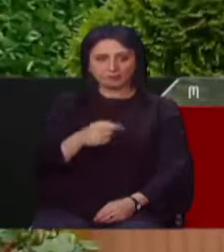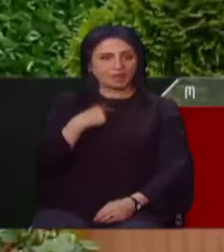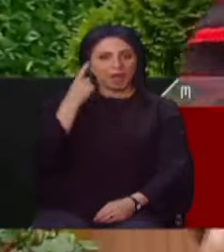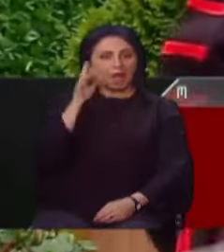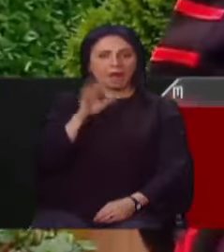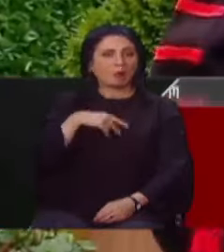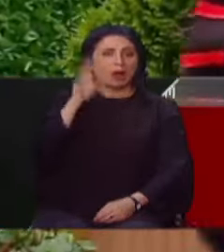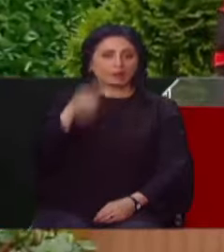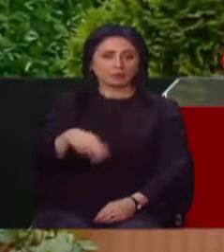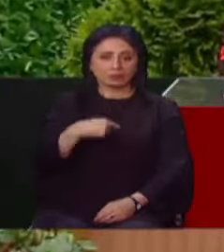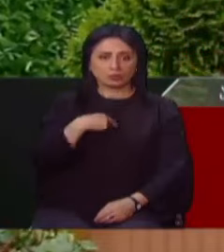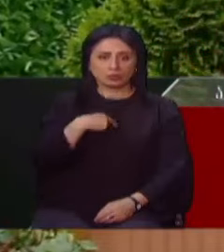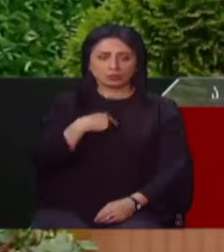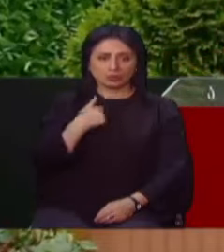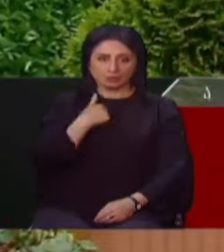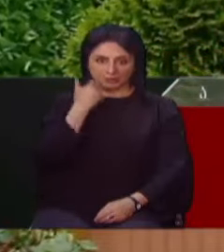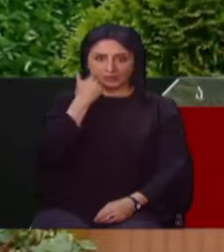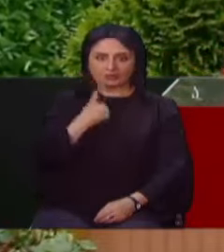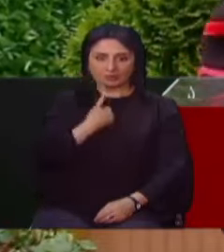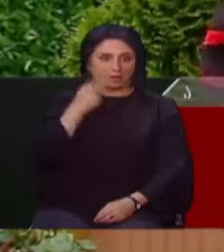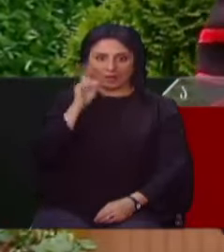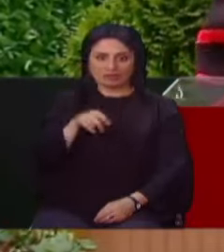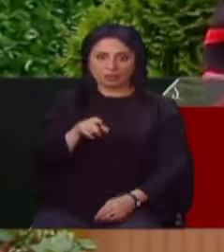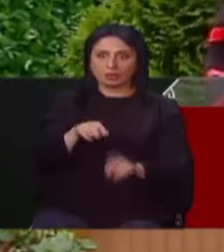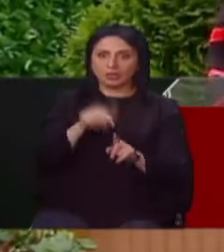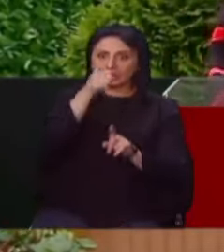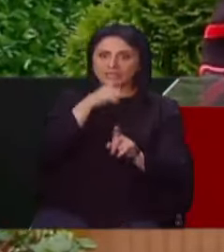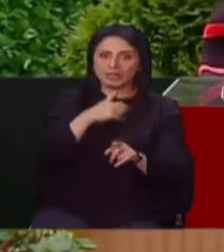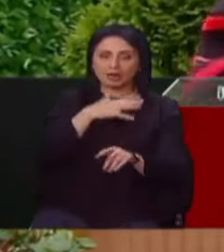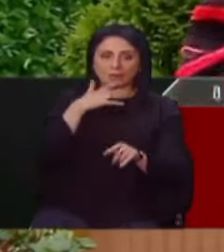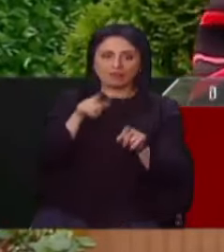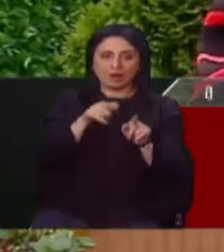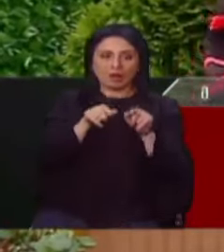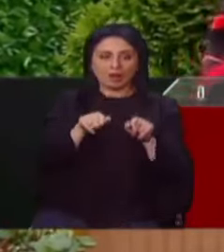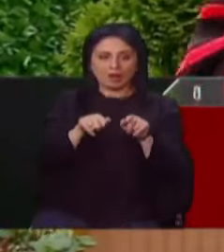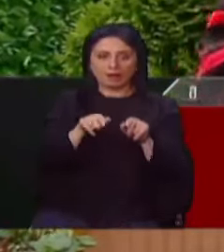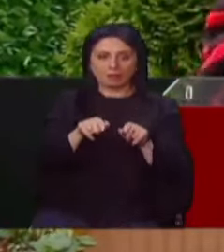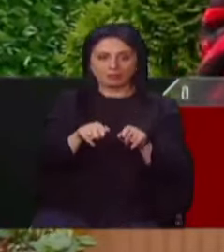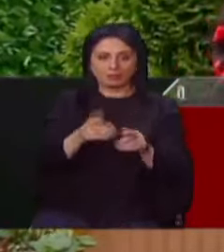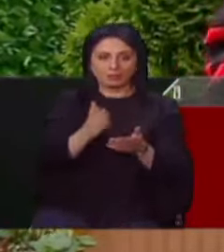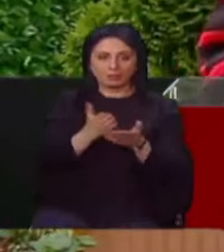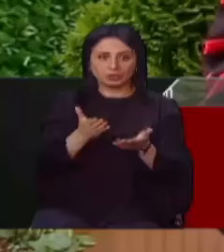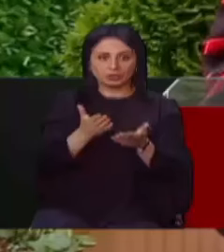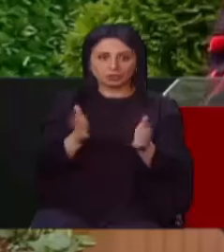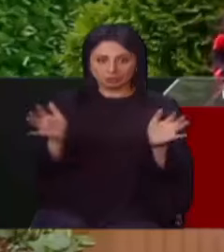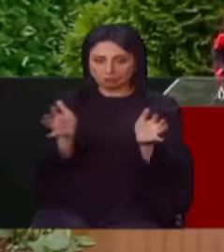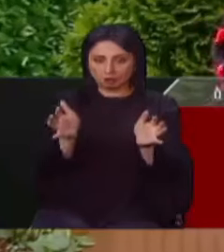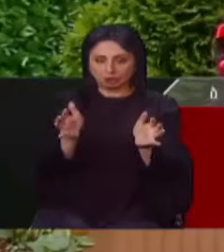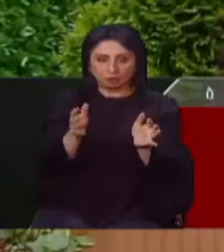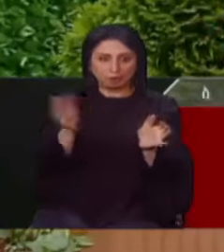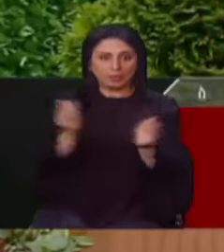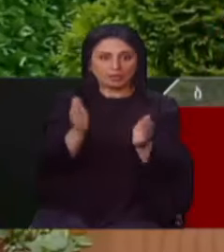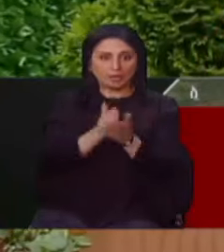Armigona, Arvisodi, Chemda Savart Squinot, to a set in Zeglebi, Arsebobda, I am Tanaris at Vichido the